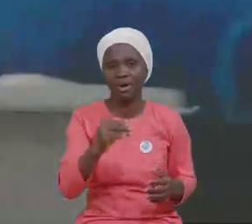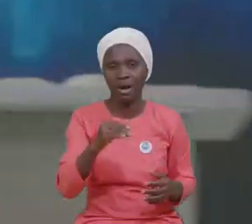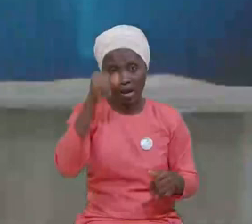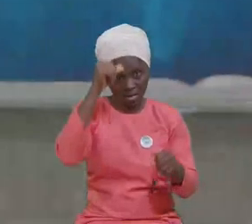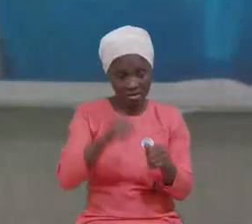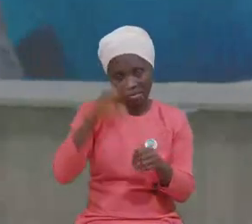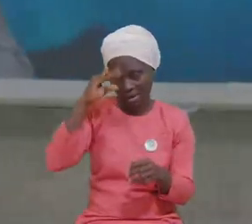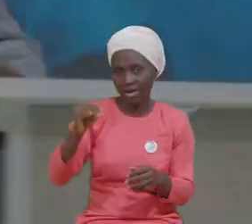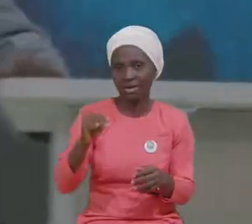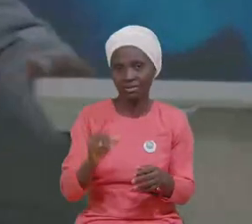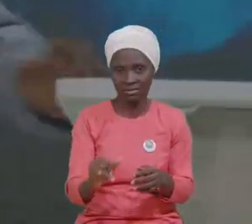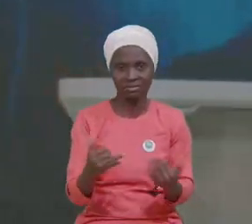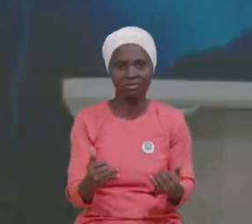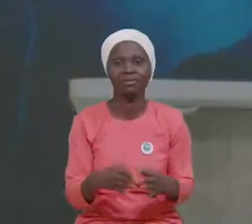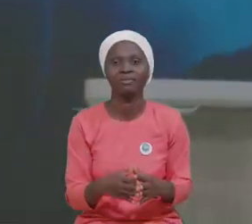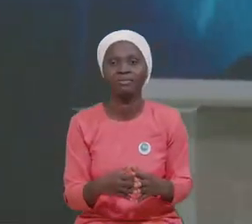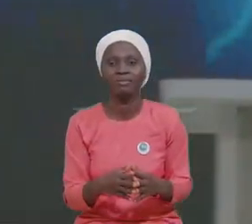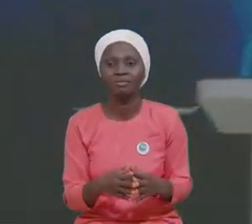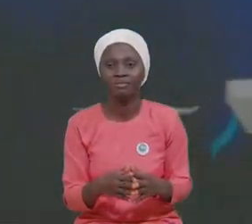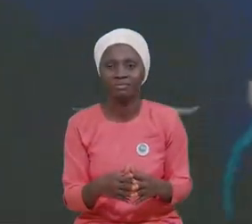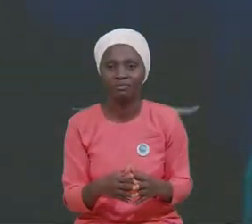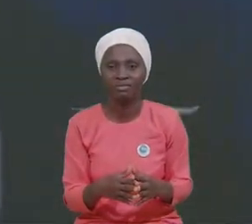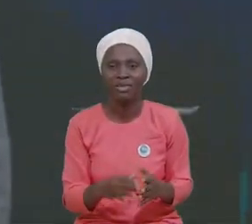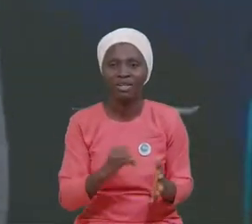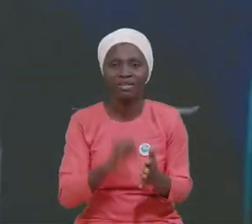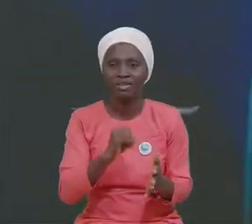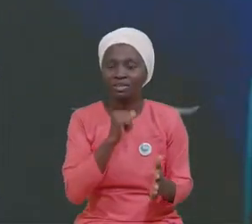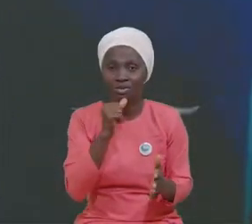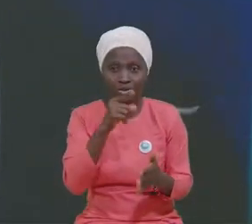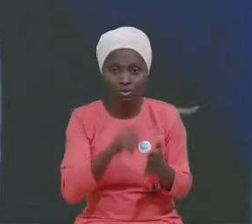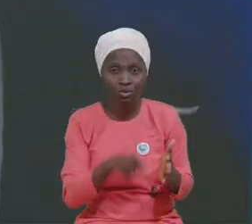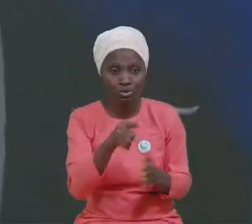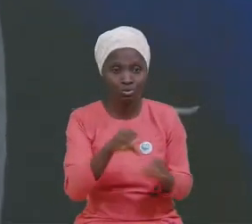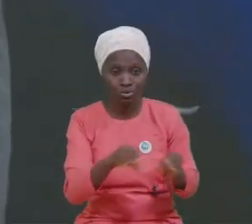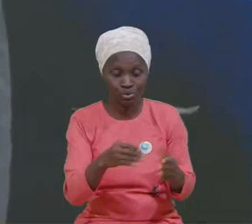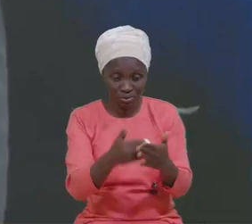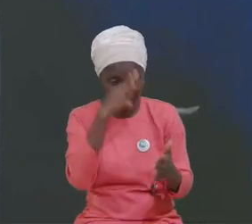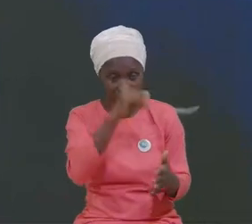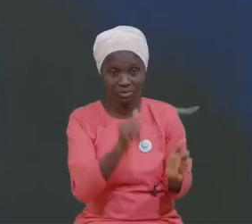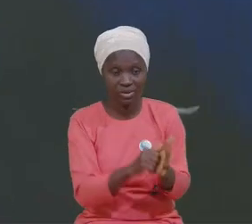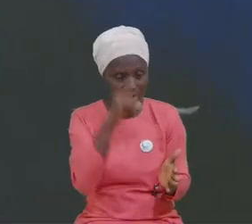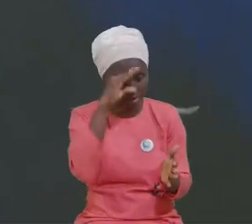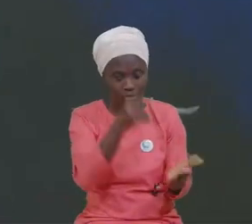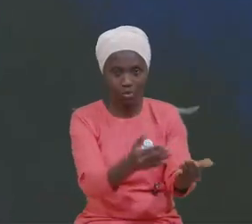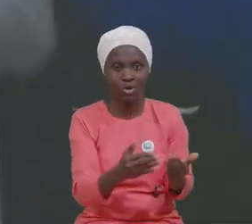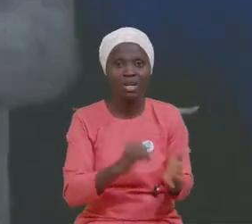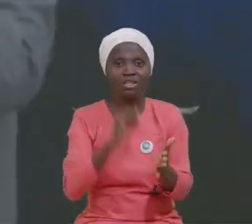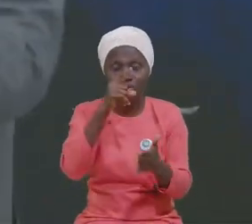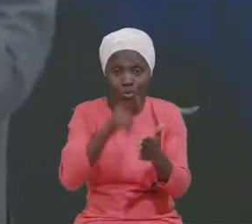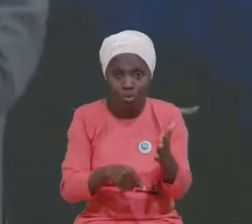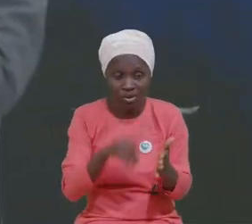Je me rappelle encore de lui. Ce n'est pas ce que tu veux faire devant lui que tu feras. C'est ce qu'il veut que tu